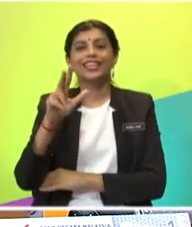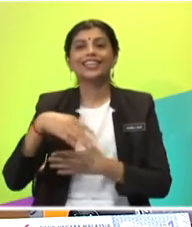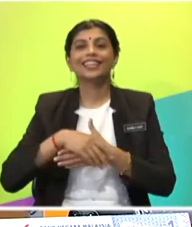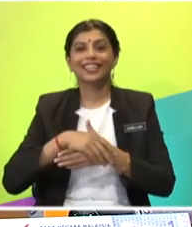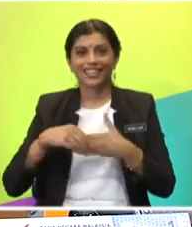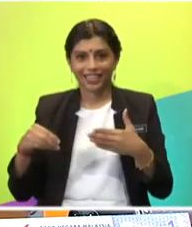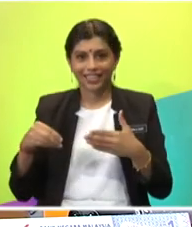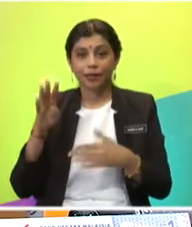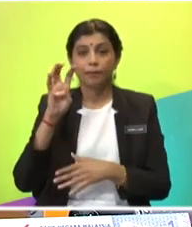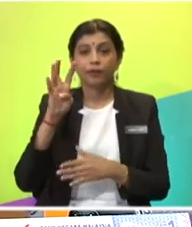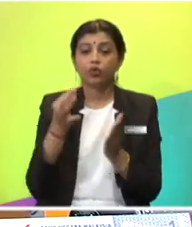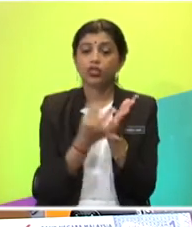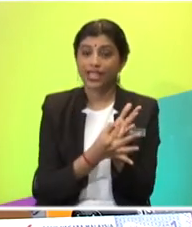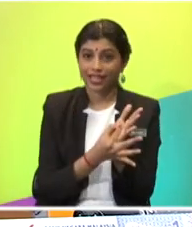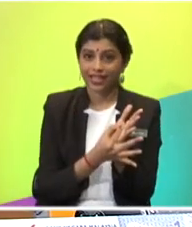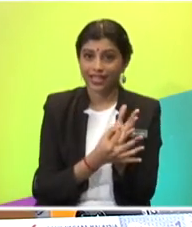RM2,183.40.